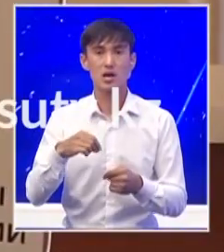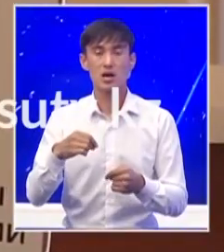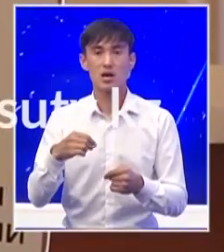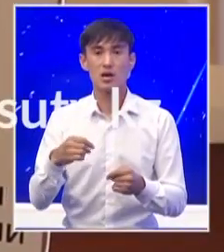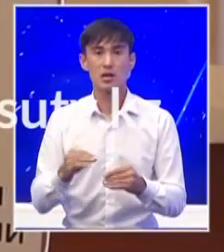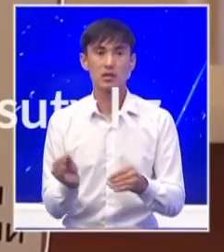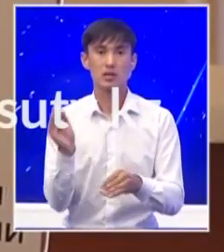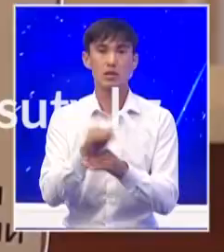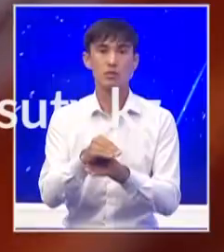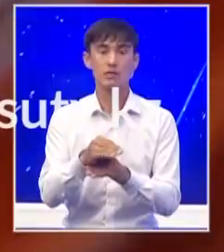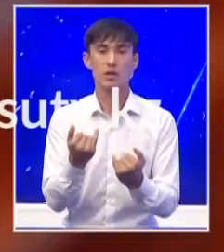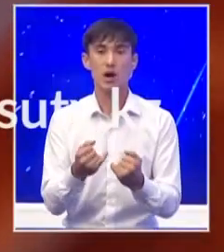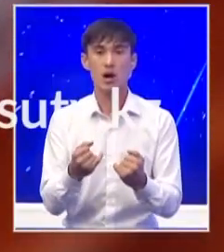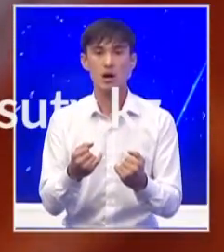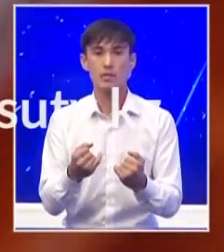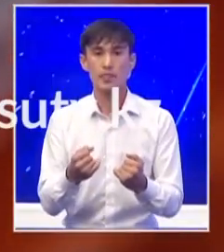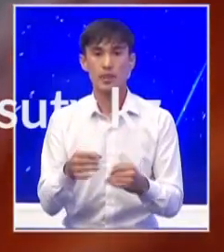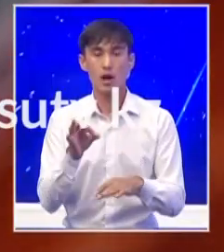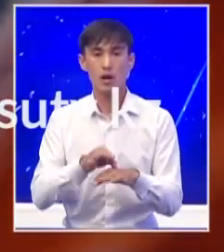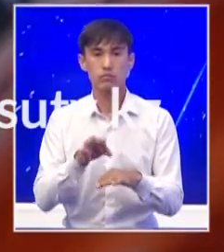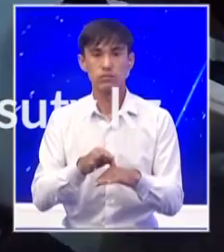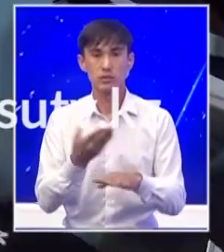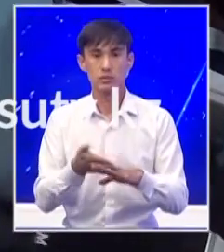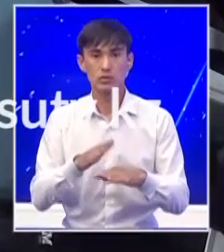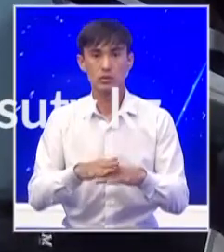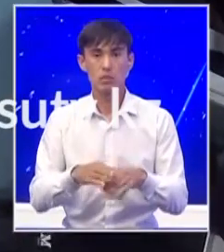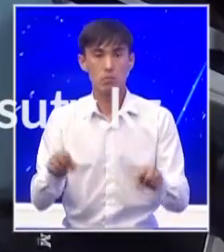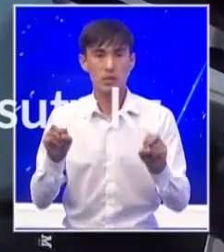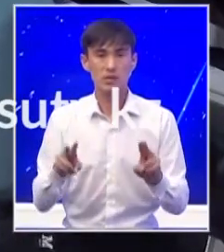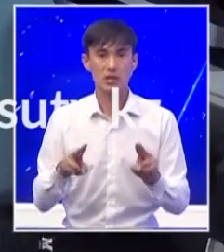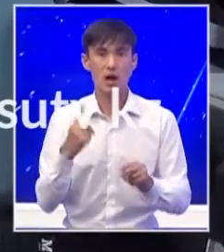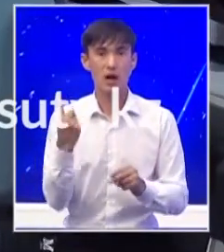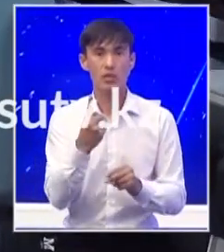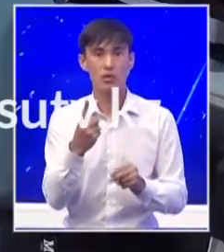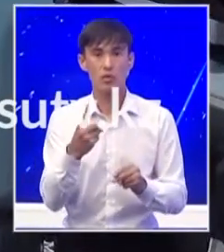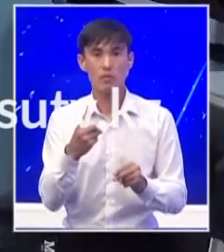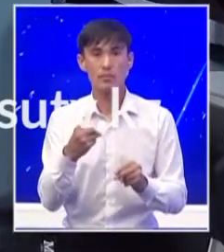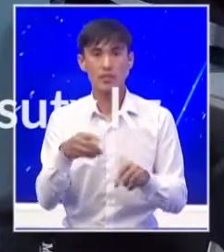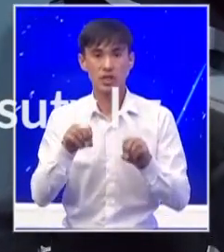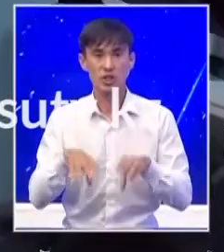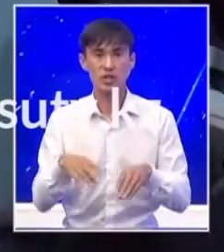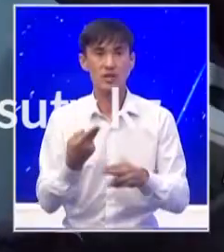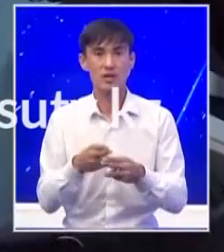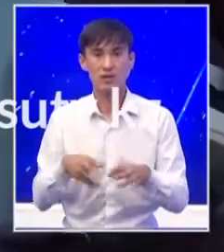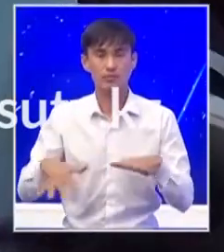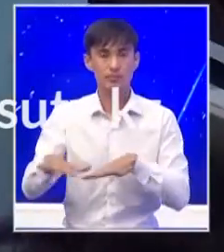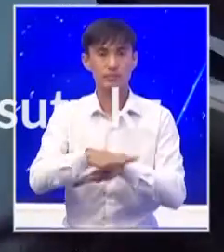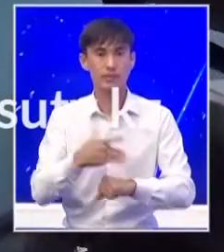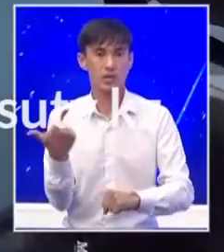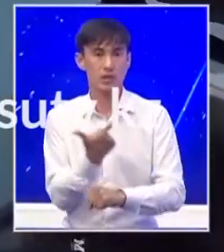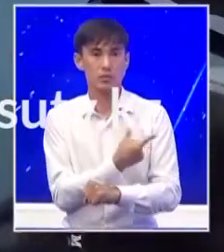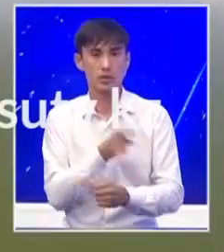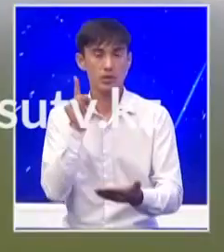толған. Ауру ауыздықтауға көнер емес. Мамандар одан құтылудың бір ғана жолын ұсынады. Ол ұжымдық иммунитетті